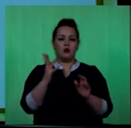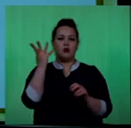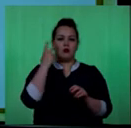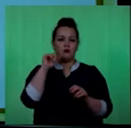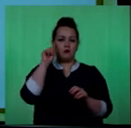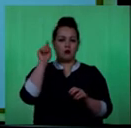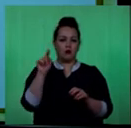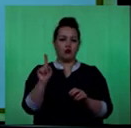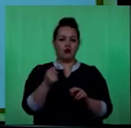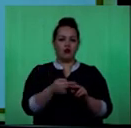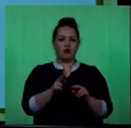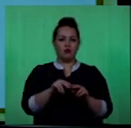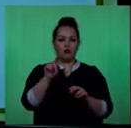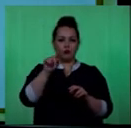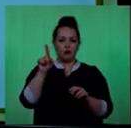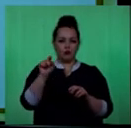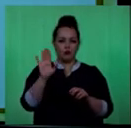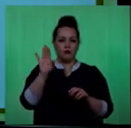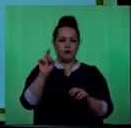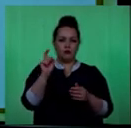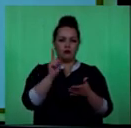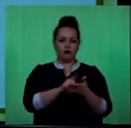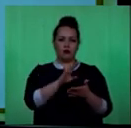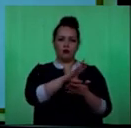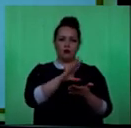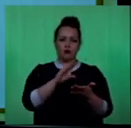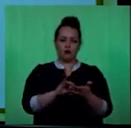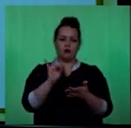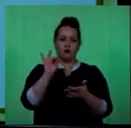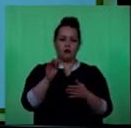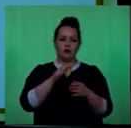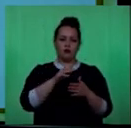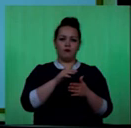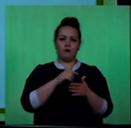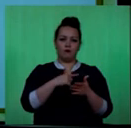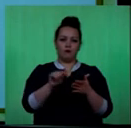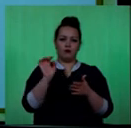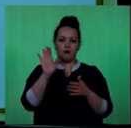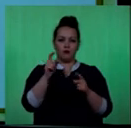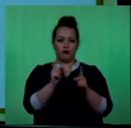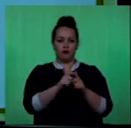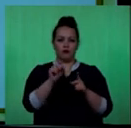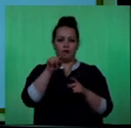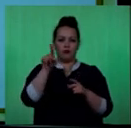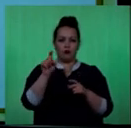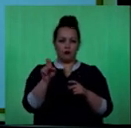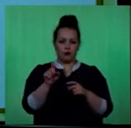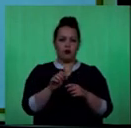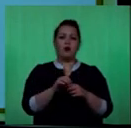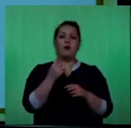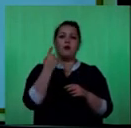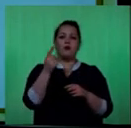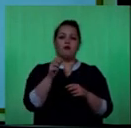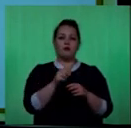что такое приставка вы должны списать и выделить словах приставки значит первое